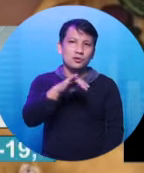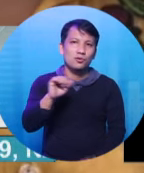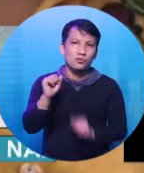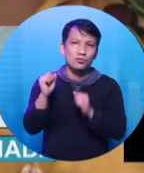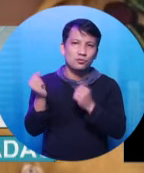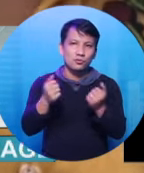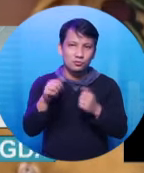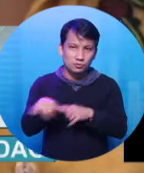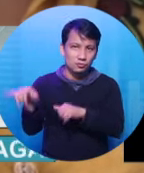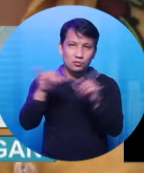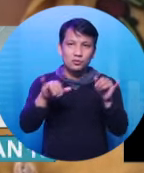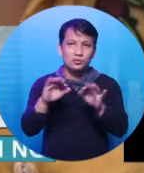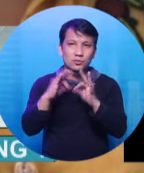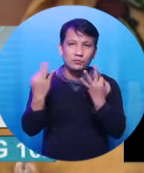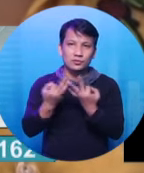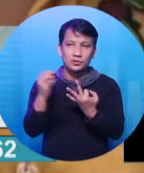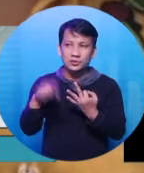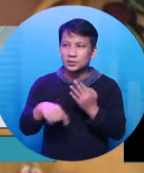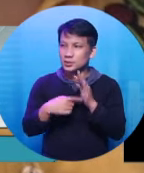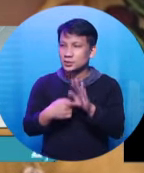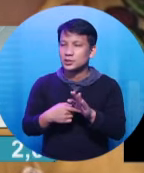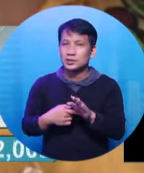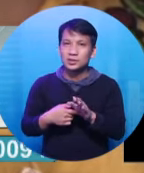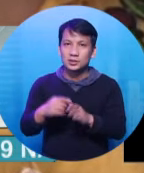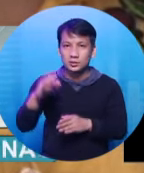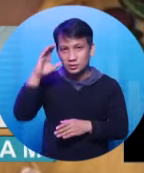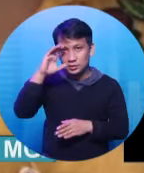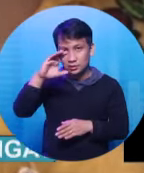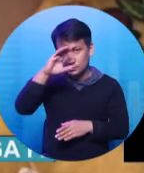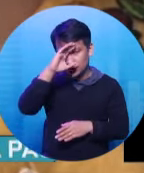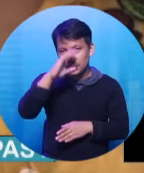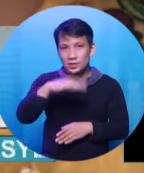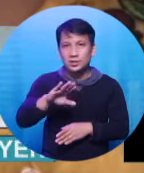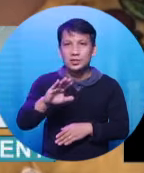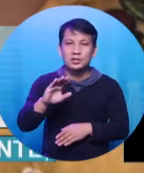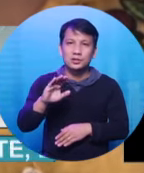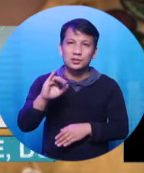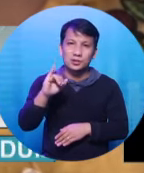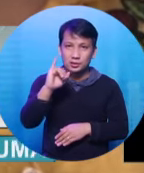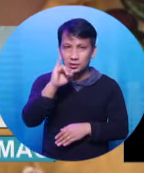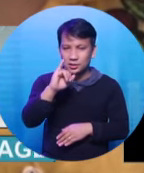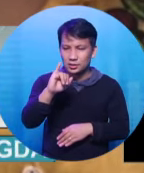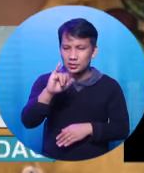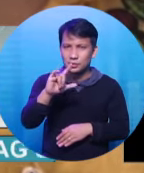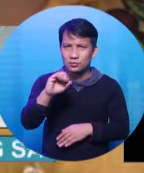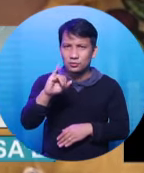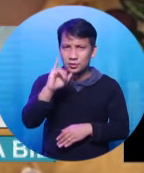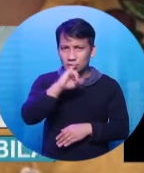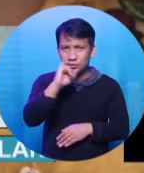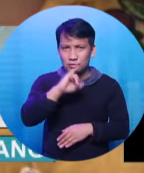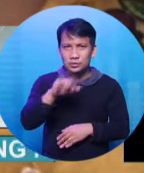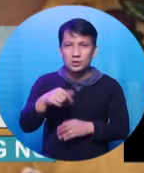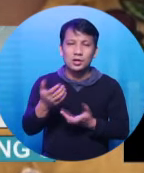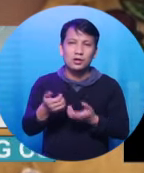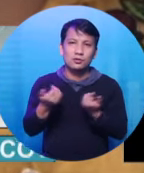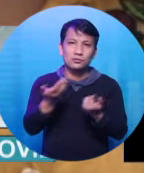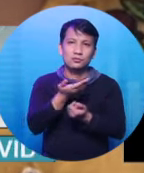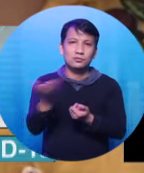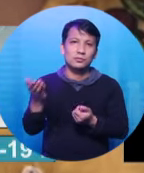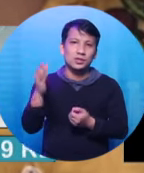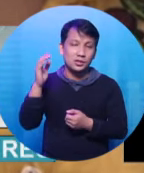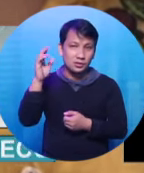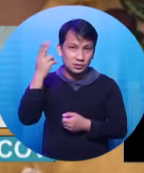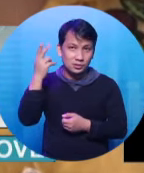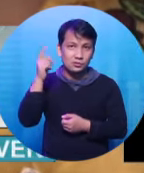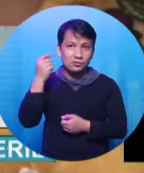mga relatives ko po dyan sa Cavite, sa Iloilo. Kamusta po kayo dyan, mga tita ko